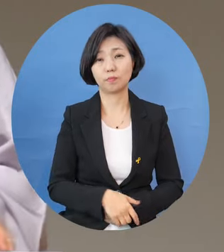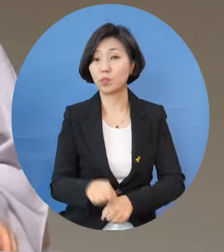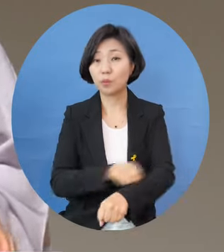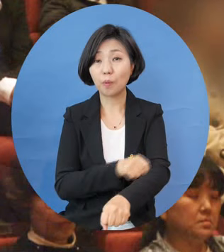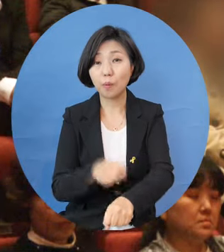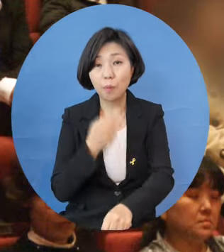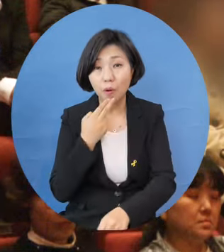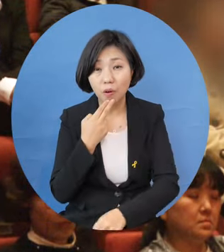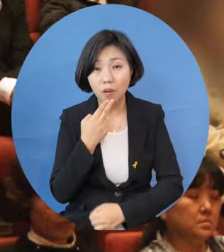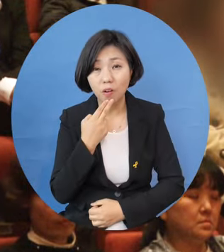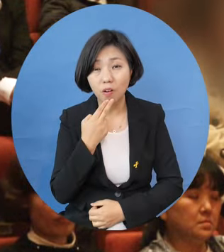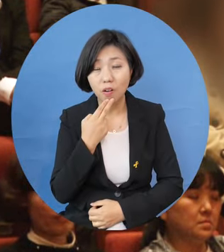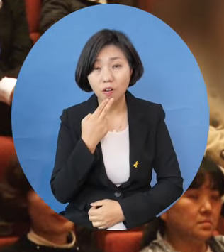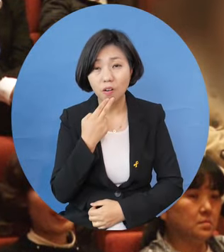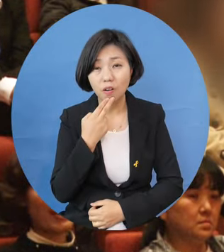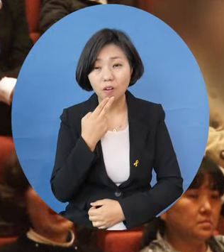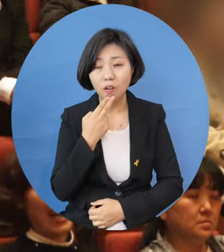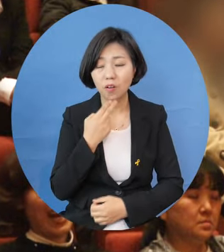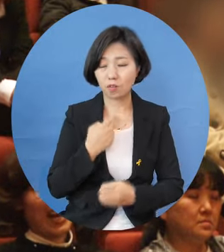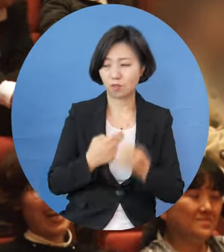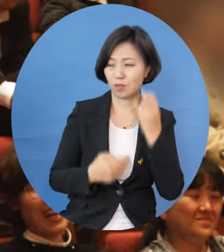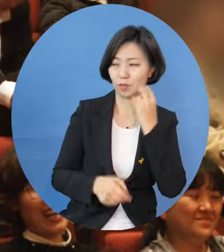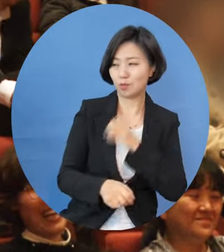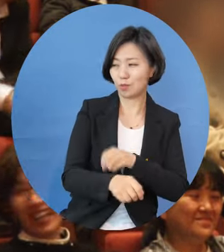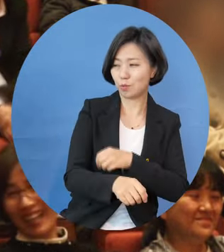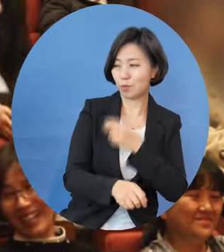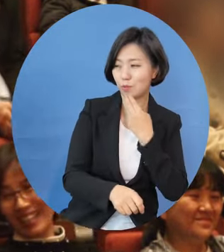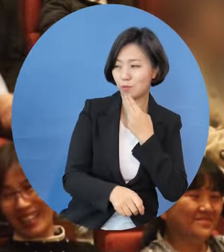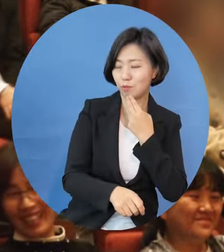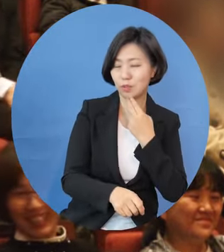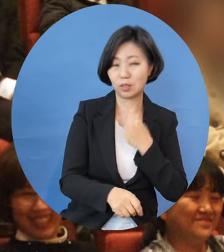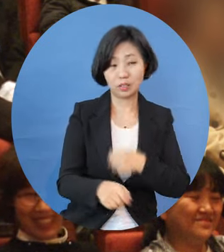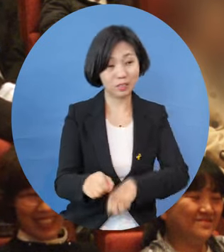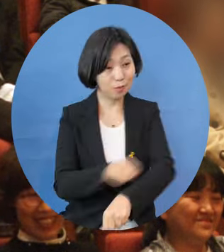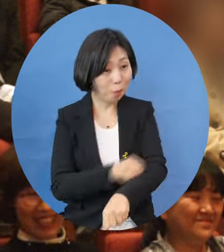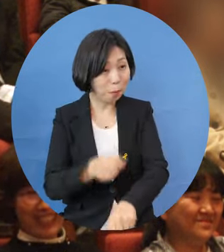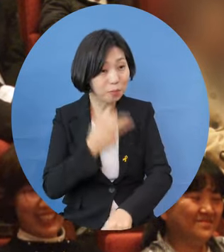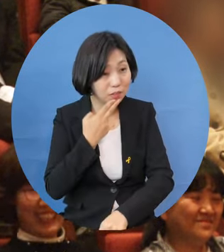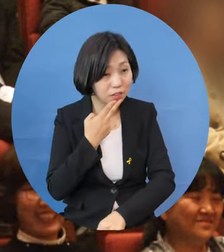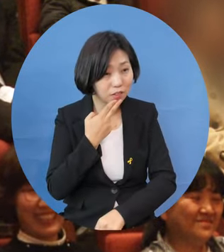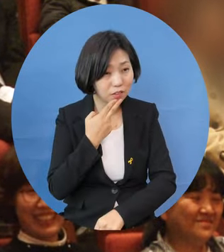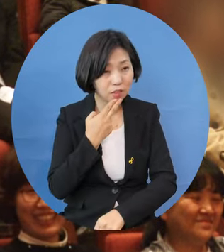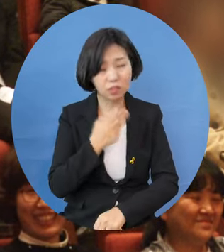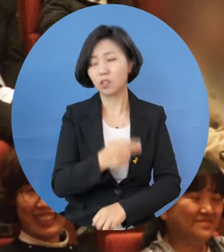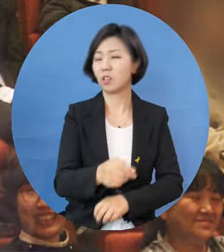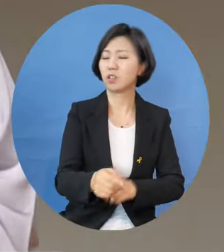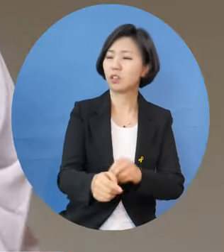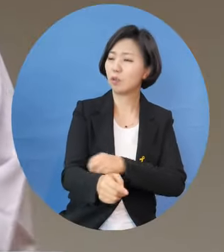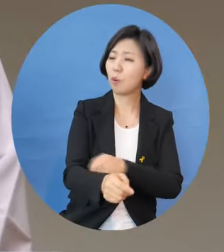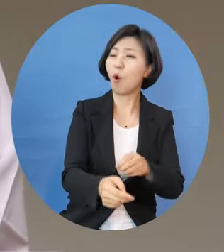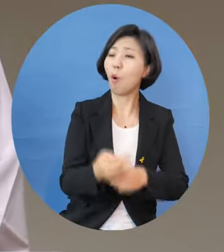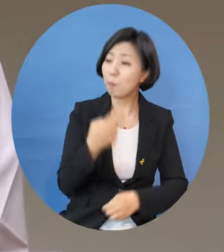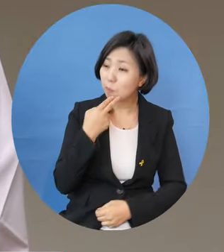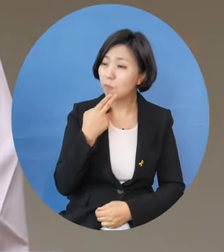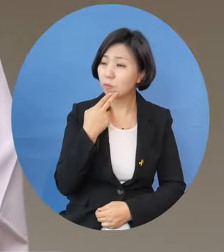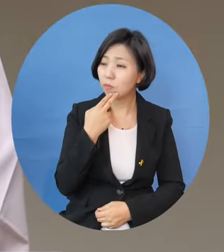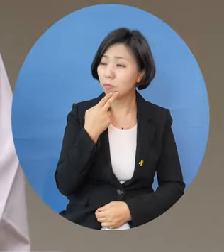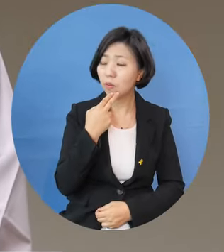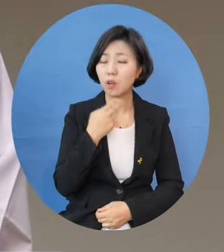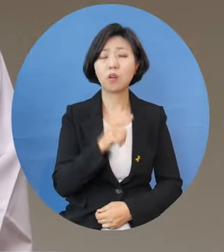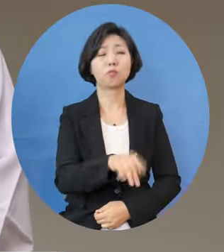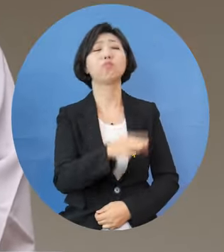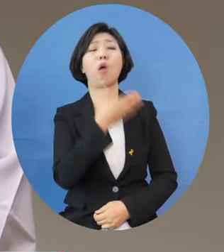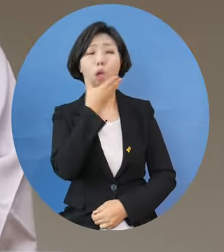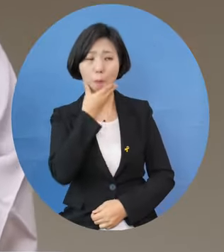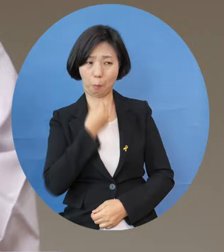특별히 없죠? 네, 없죠. 예? 특별히 있어요, 없어요. 특별히 없지. 특별히는 없는데. 특별히 없으면 행복한 거예요.